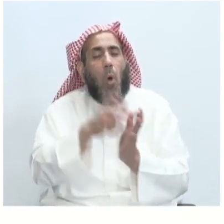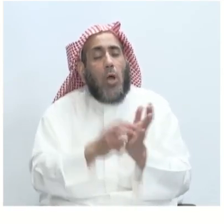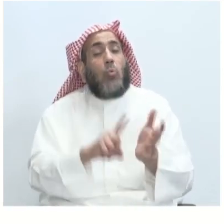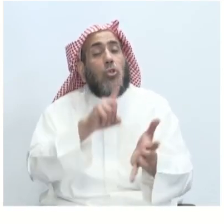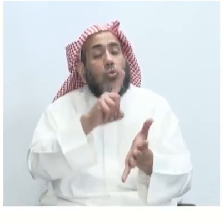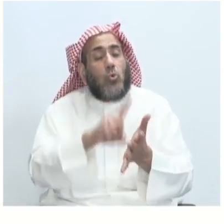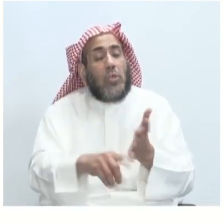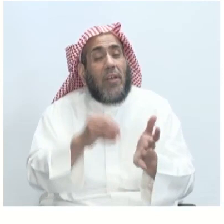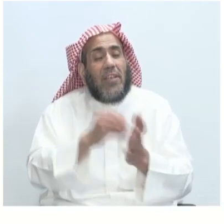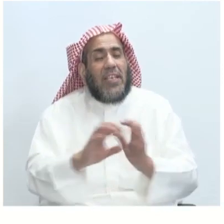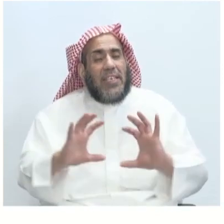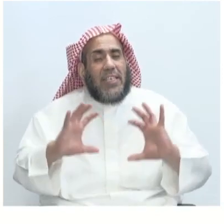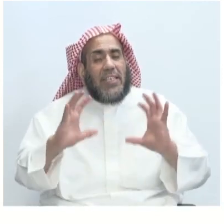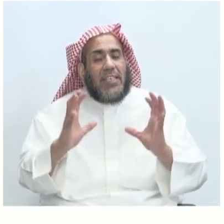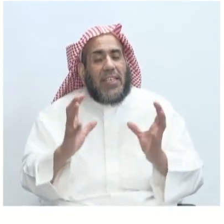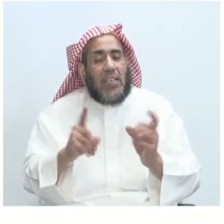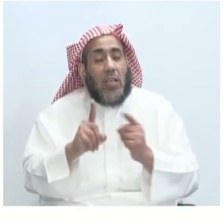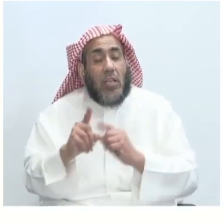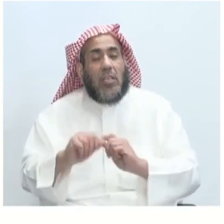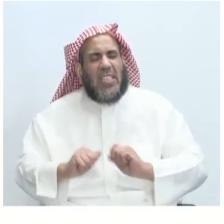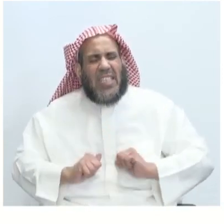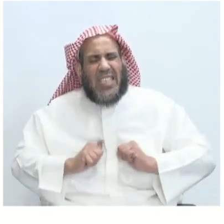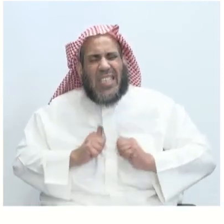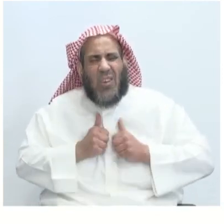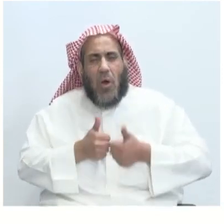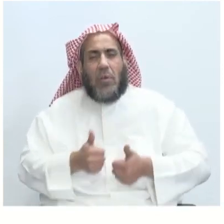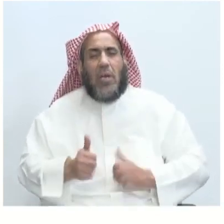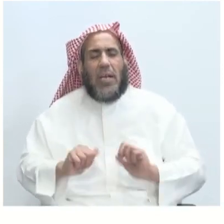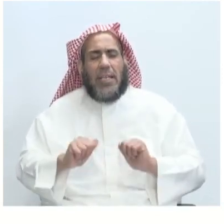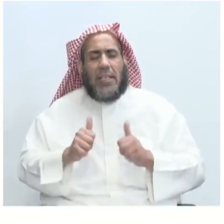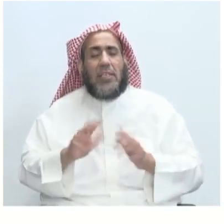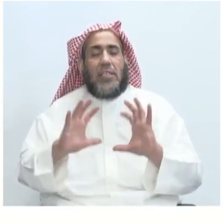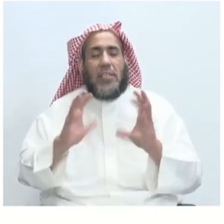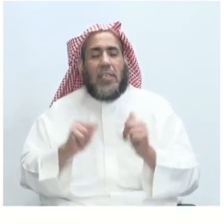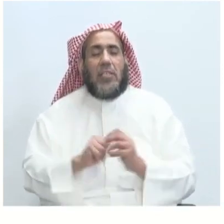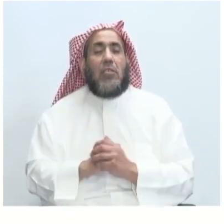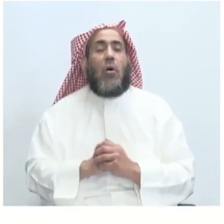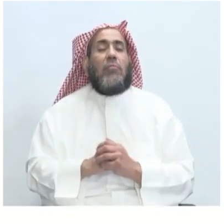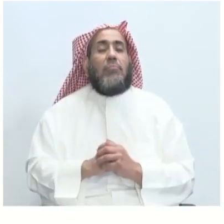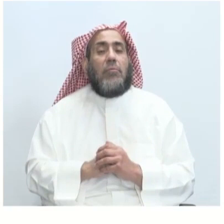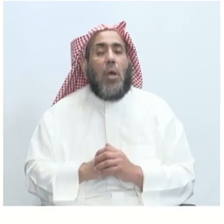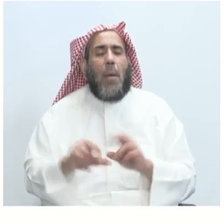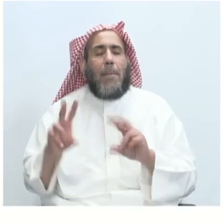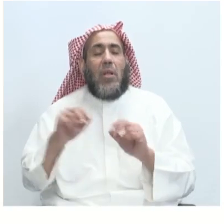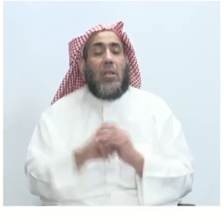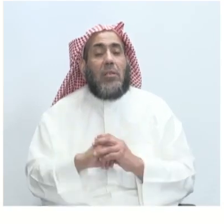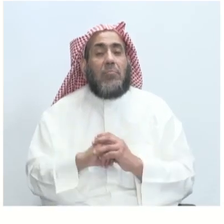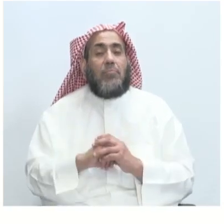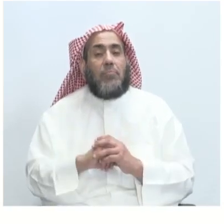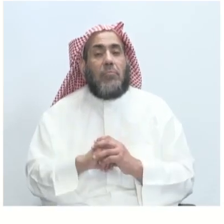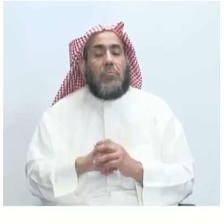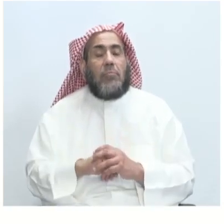الشروط في اداره هذه الدوافع في اداره هذه الدوافع مثال ذلك